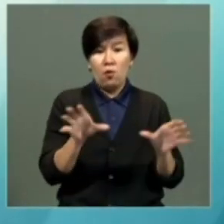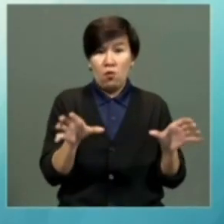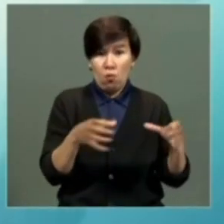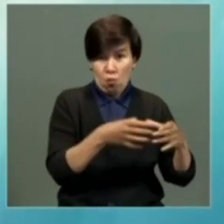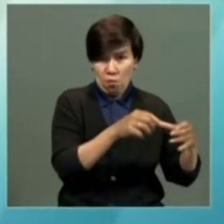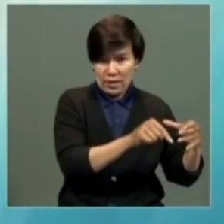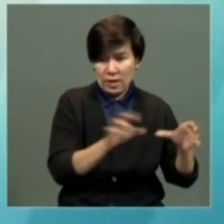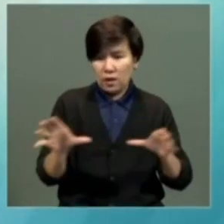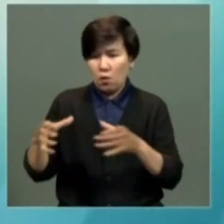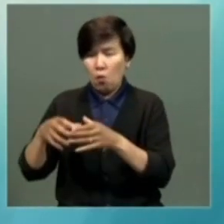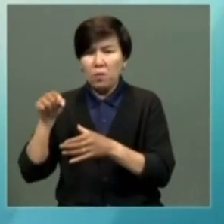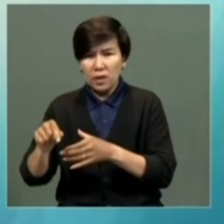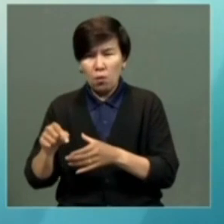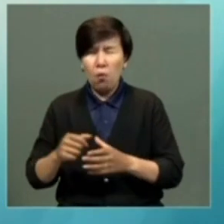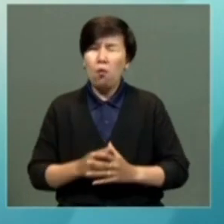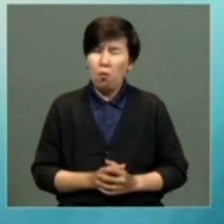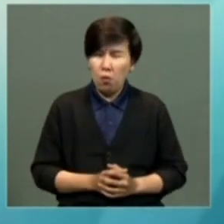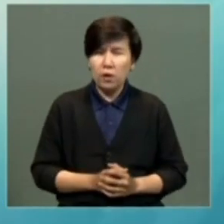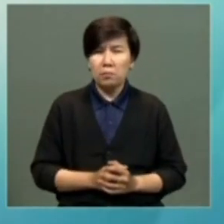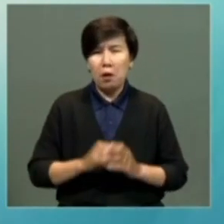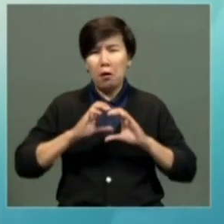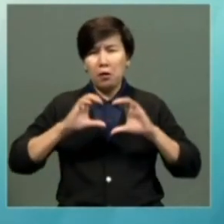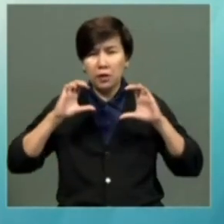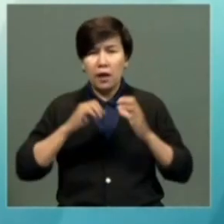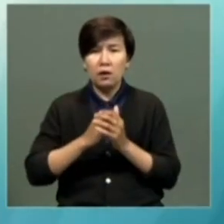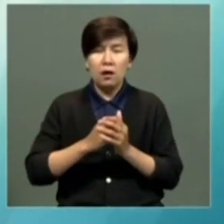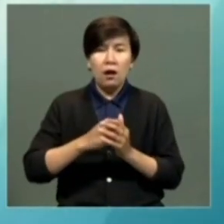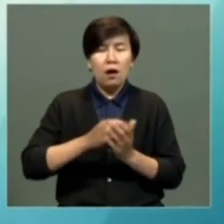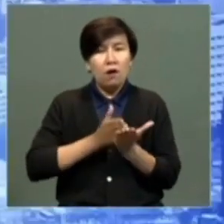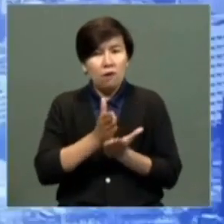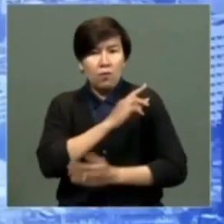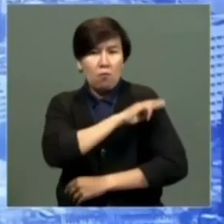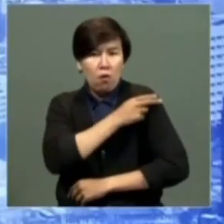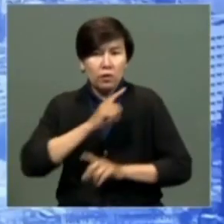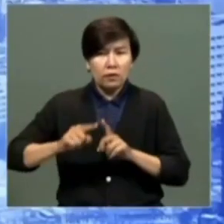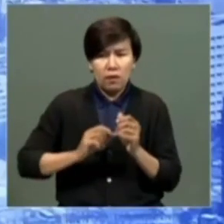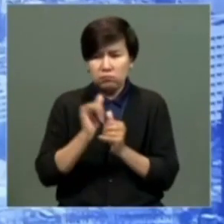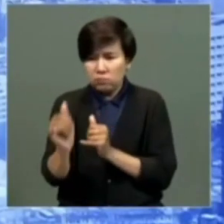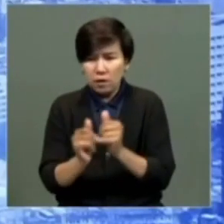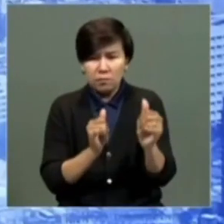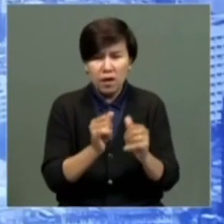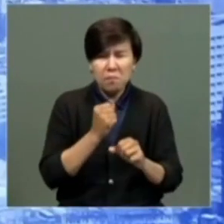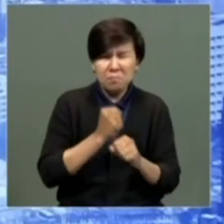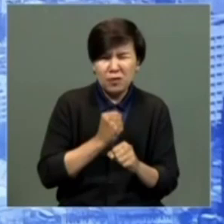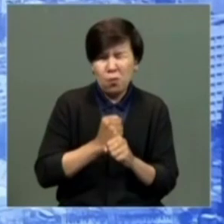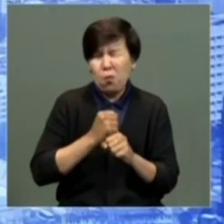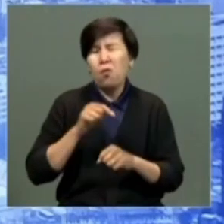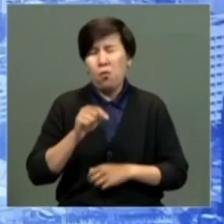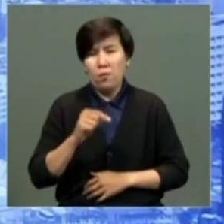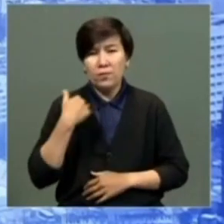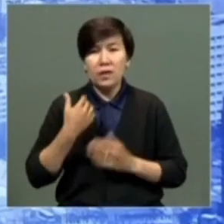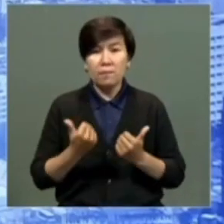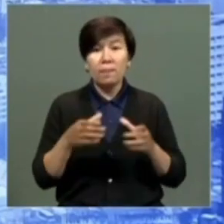กับ198ที่ทำให้ตัวเลขวันนี้250คนเนี่ยอยู่ในกลุ่มก้อนนี้ทั้งนั้นเลยนะครับซึ่